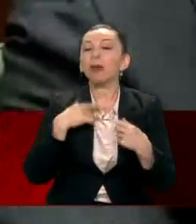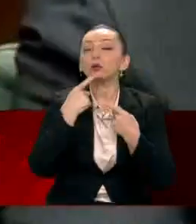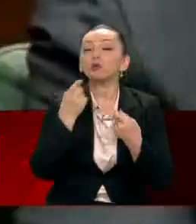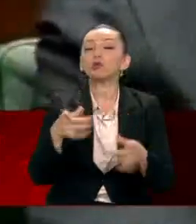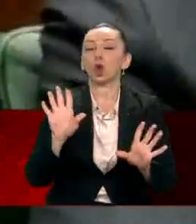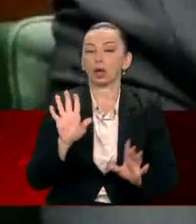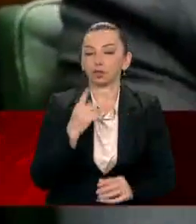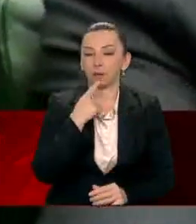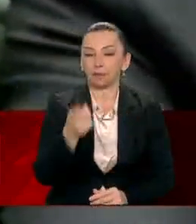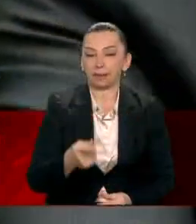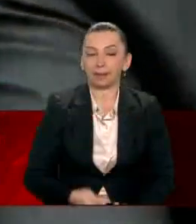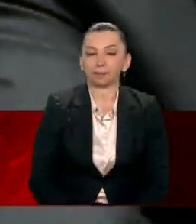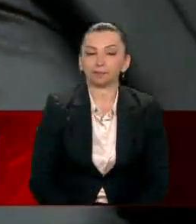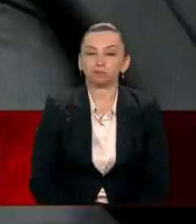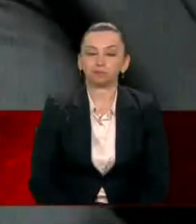dedi